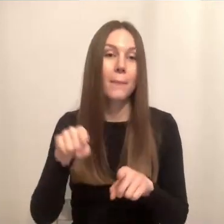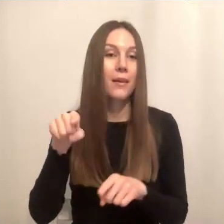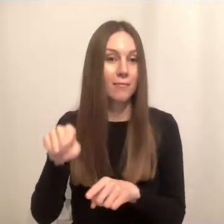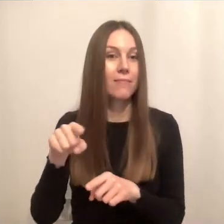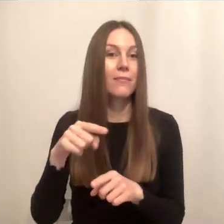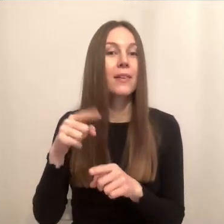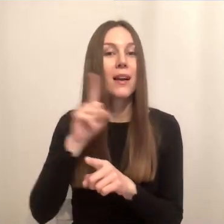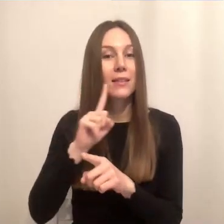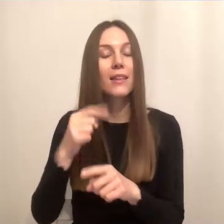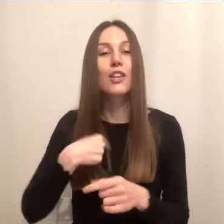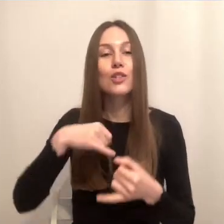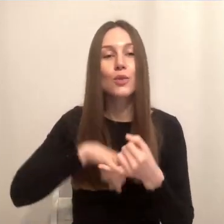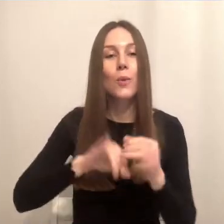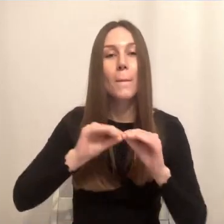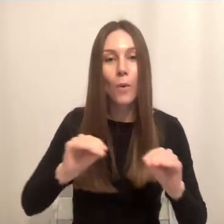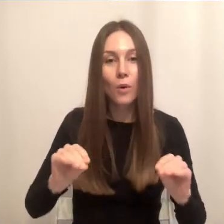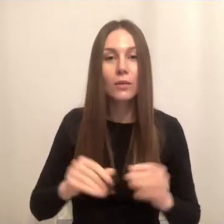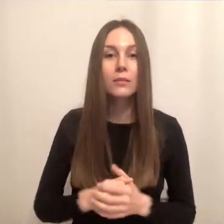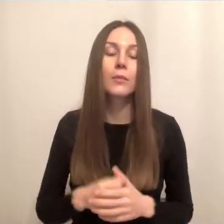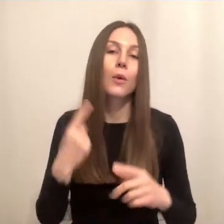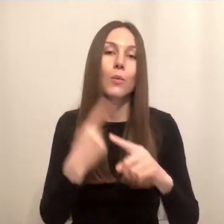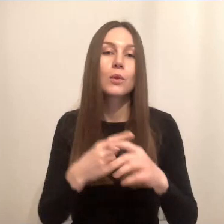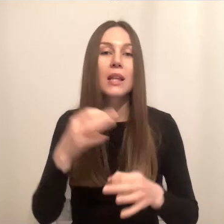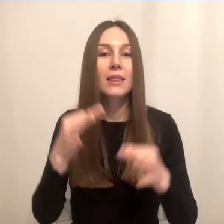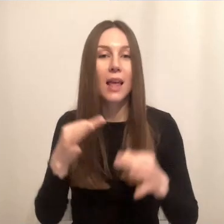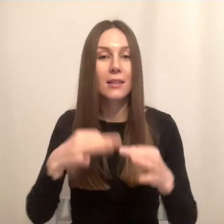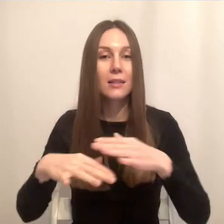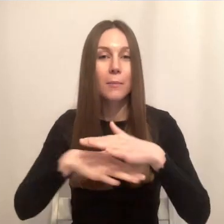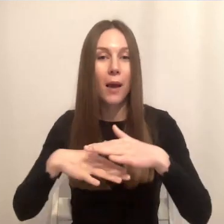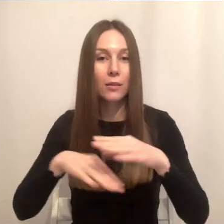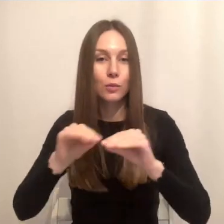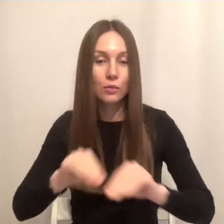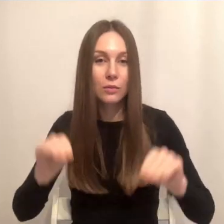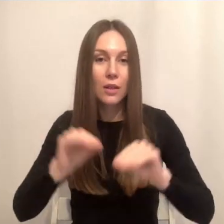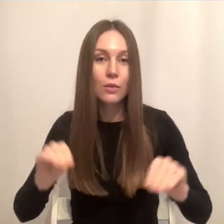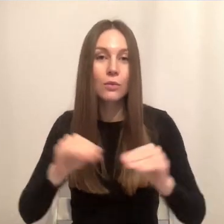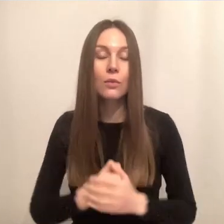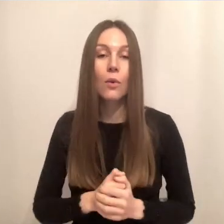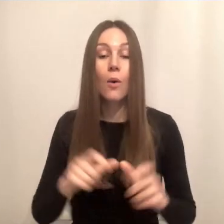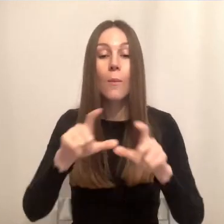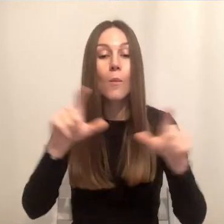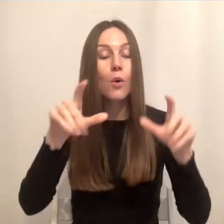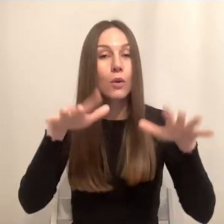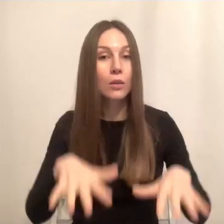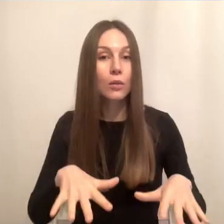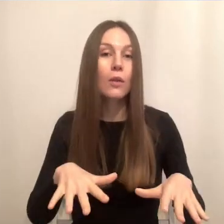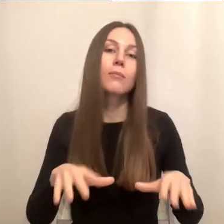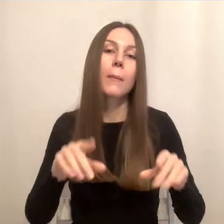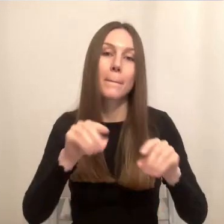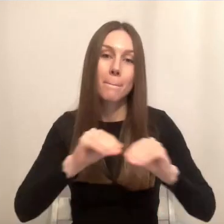pat dėstau dar ir teisės pagrindus. Tačiau mokykloje dirbu ne tik tai pedagoginį darbą.